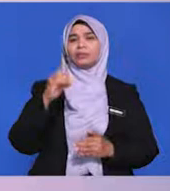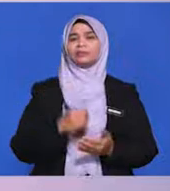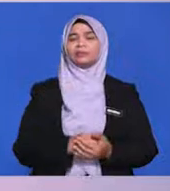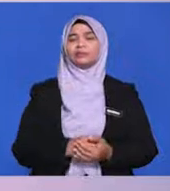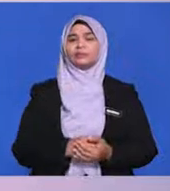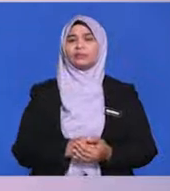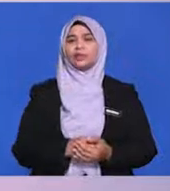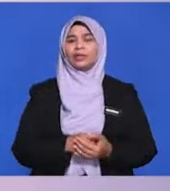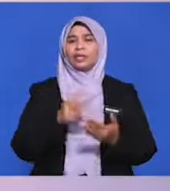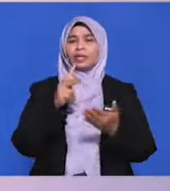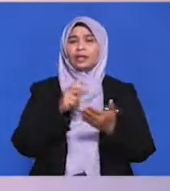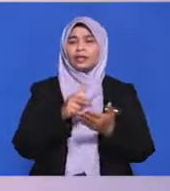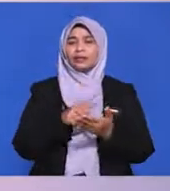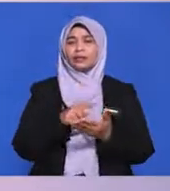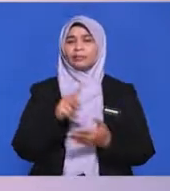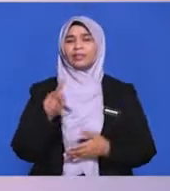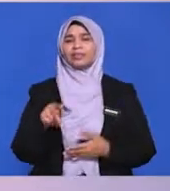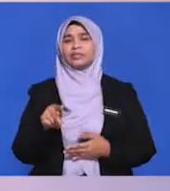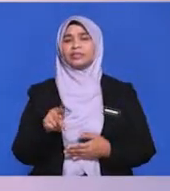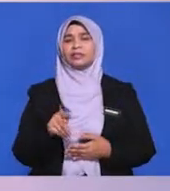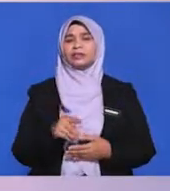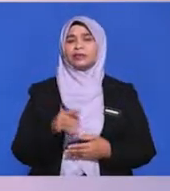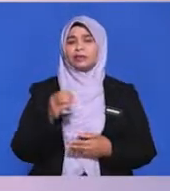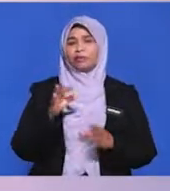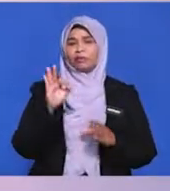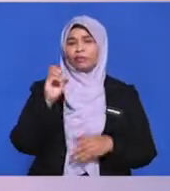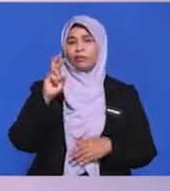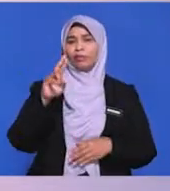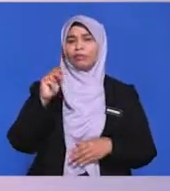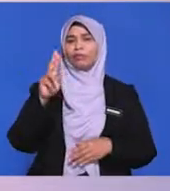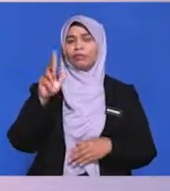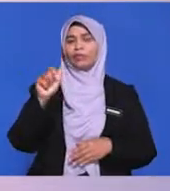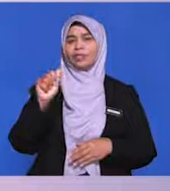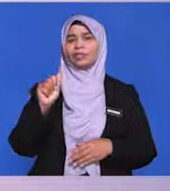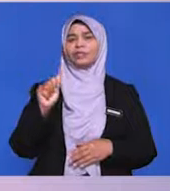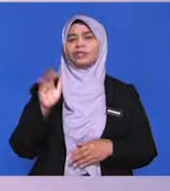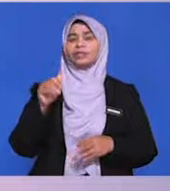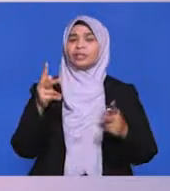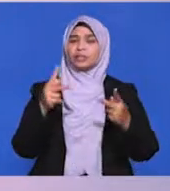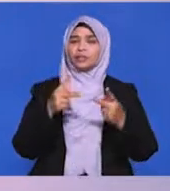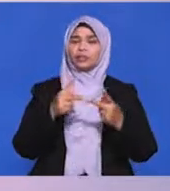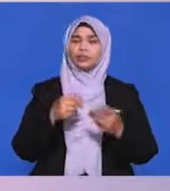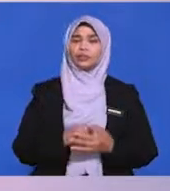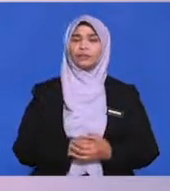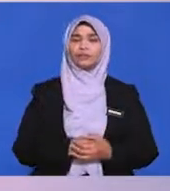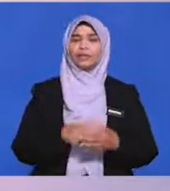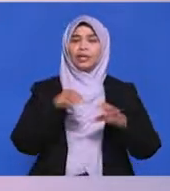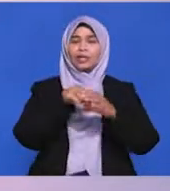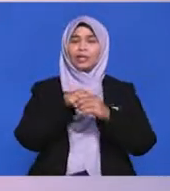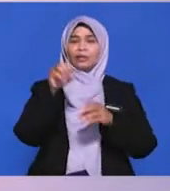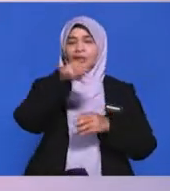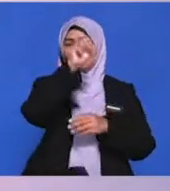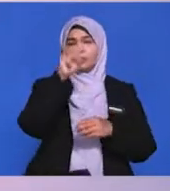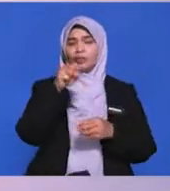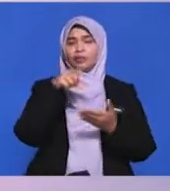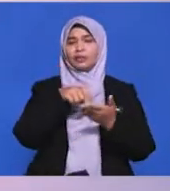kenal pasti dulu maklumat dan combiner yang bersesuaian ia dalam salat ini